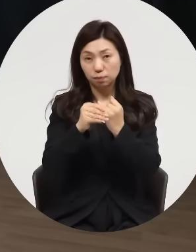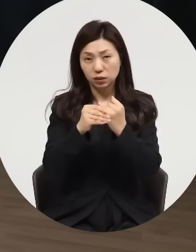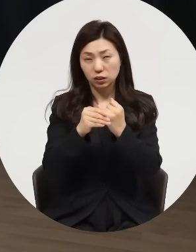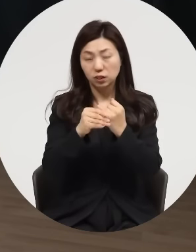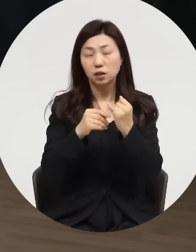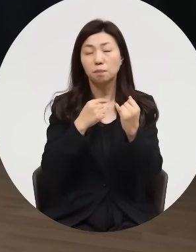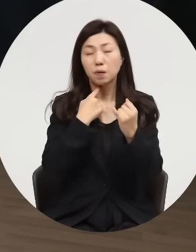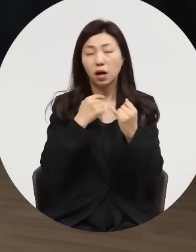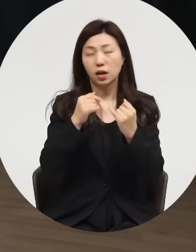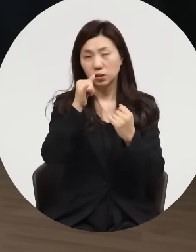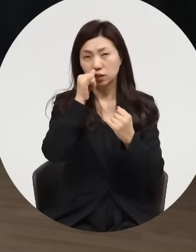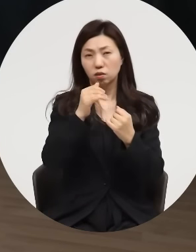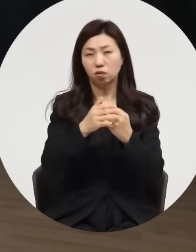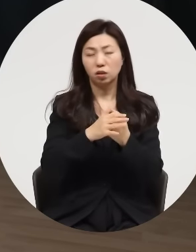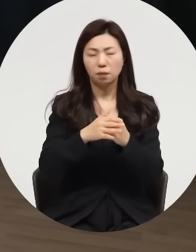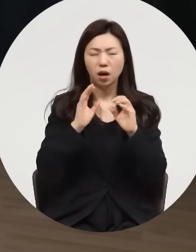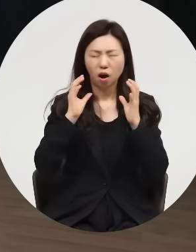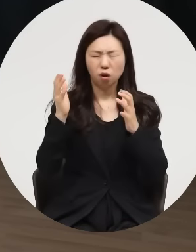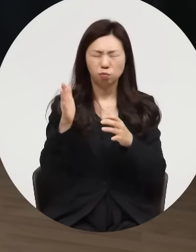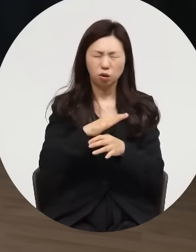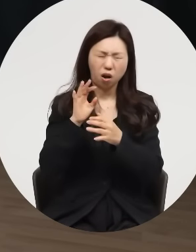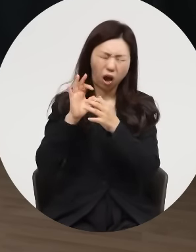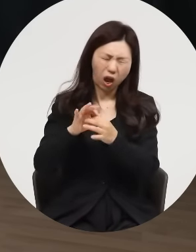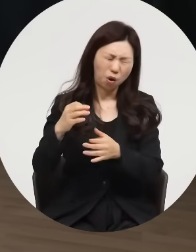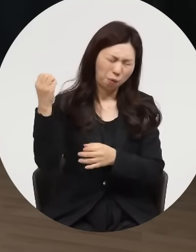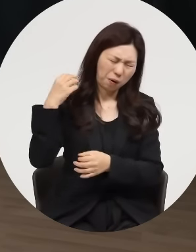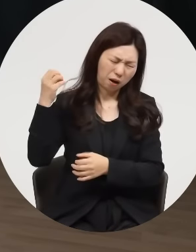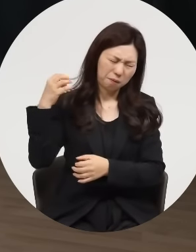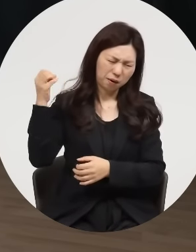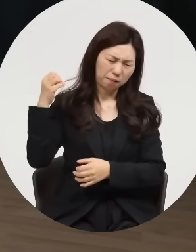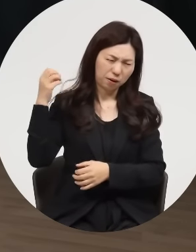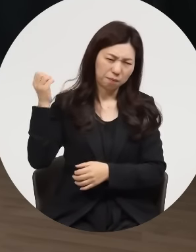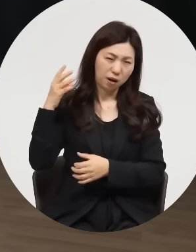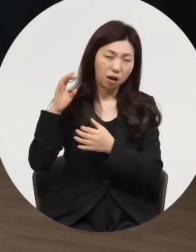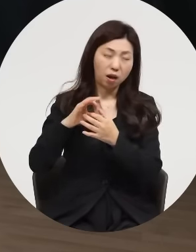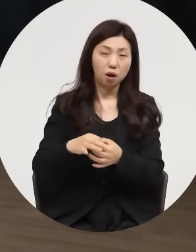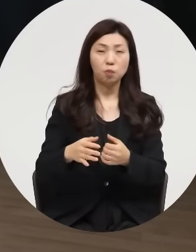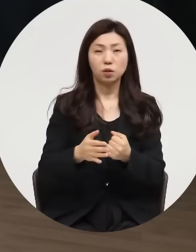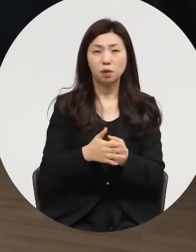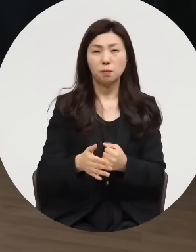그 얘기를 어릴 때부터 계속 들어와가지고